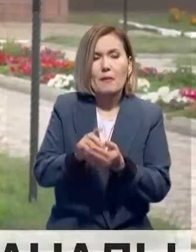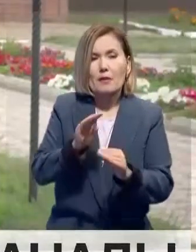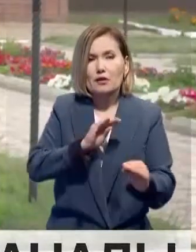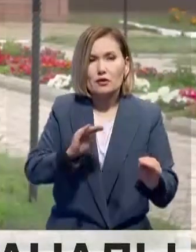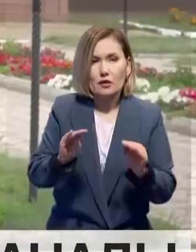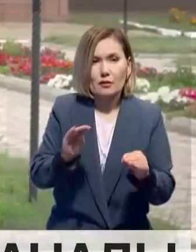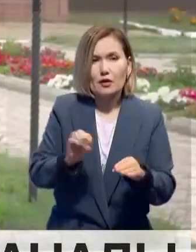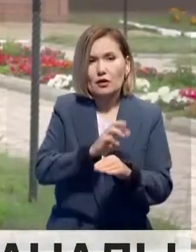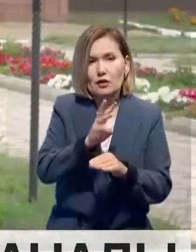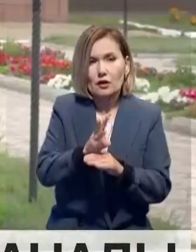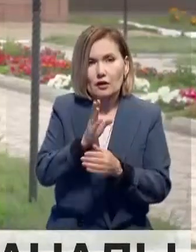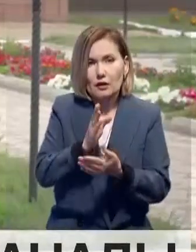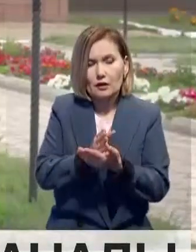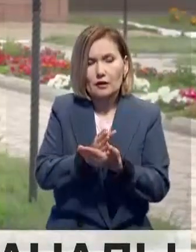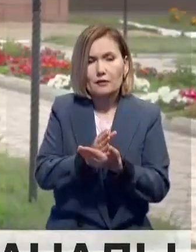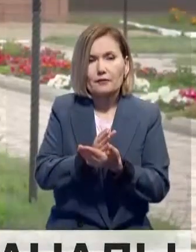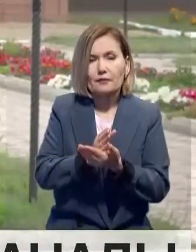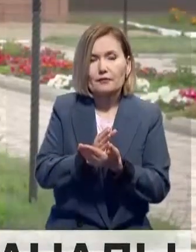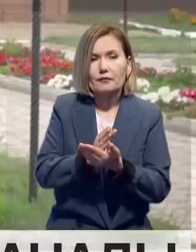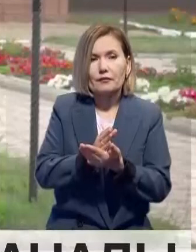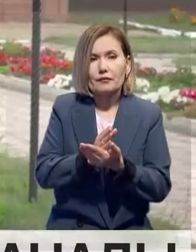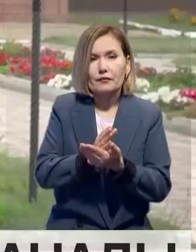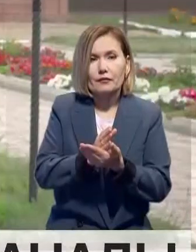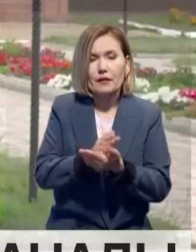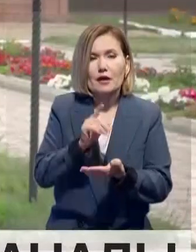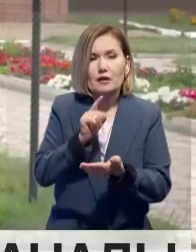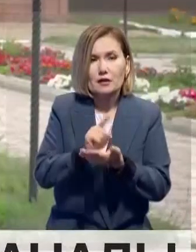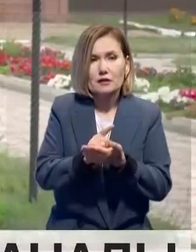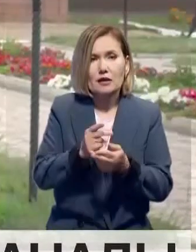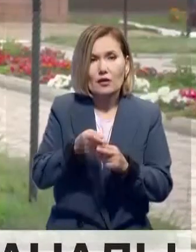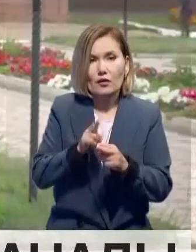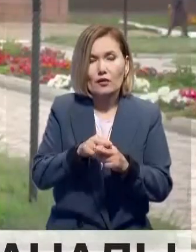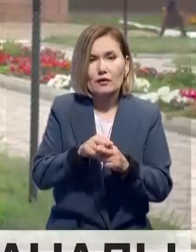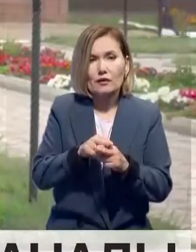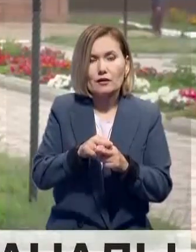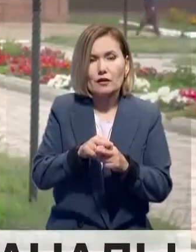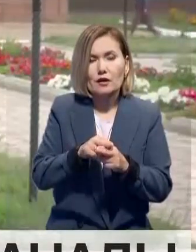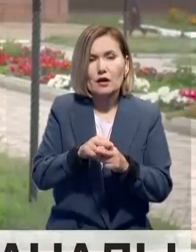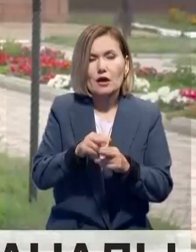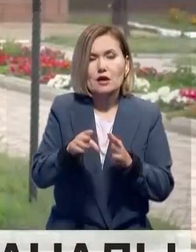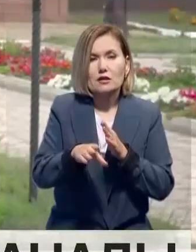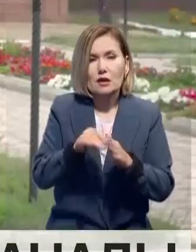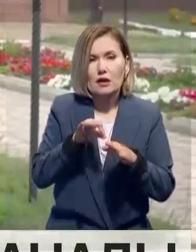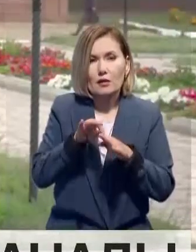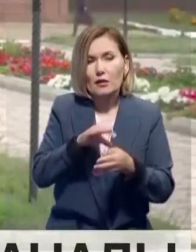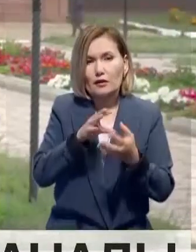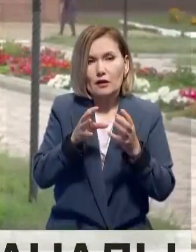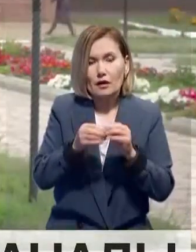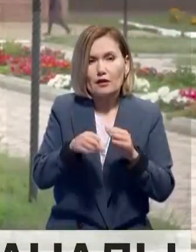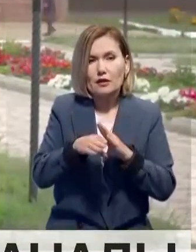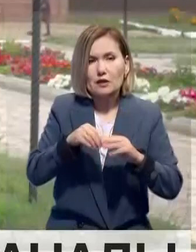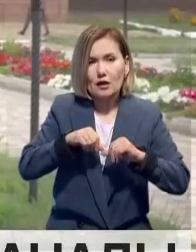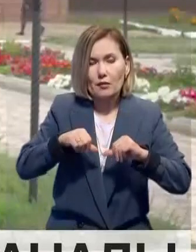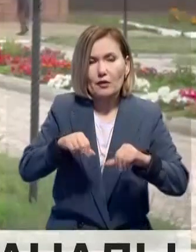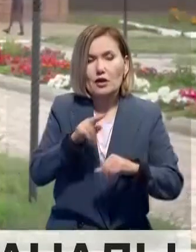тиісті жабдықтармен қамтамасыз етілді. Тиісті мына сол сайлау учаскелерінде сайлау